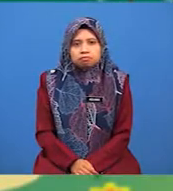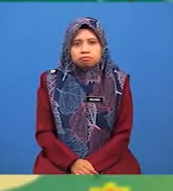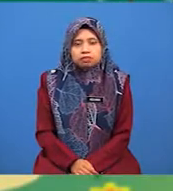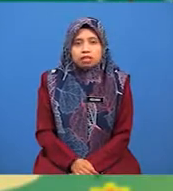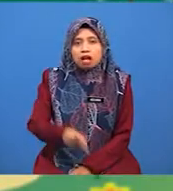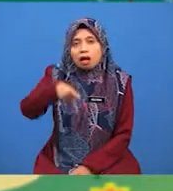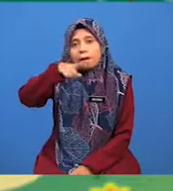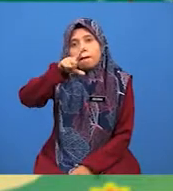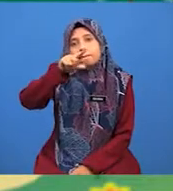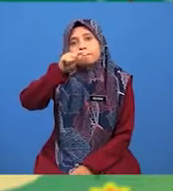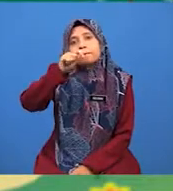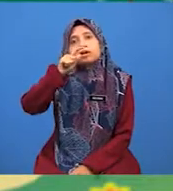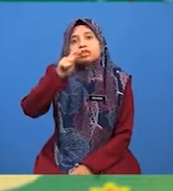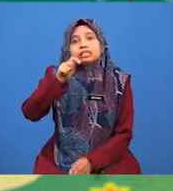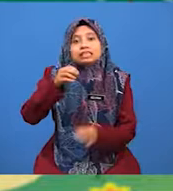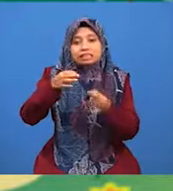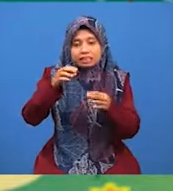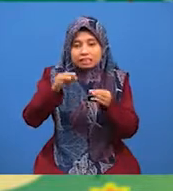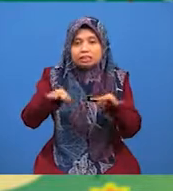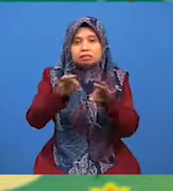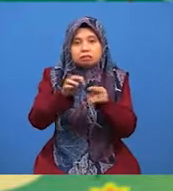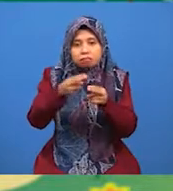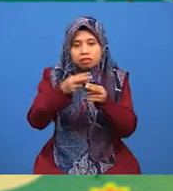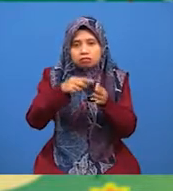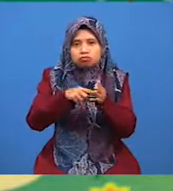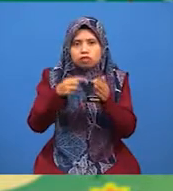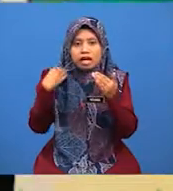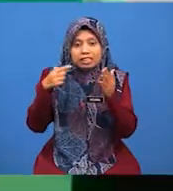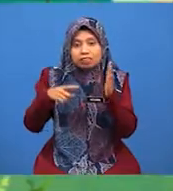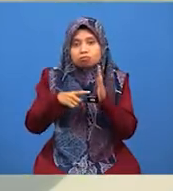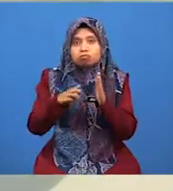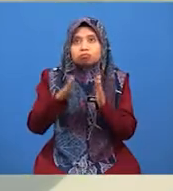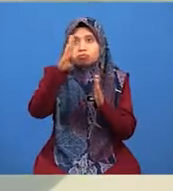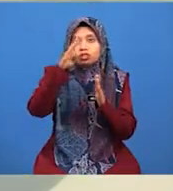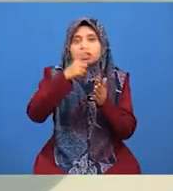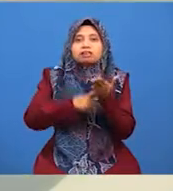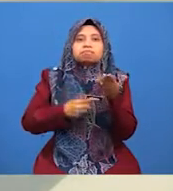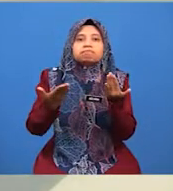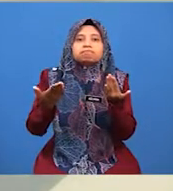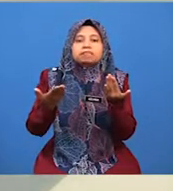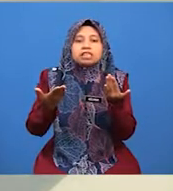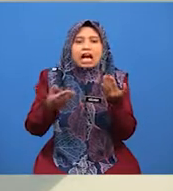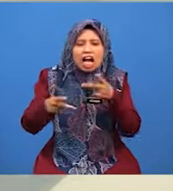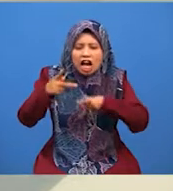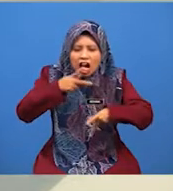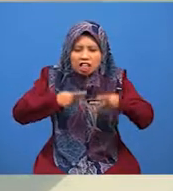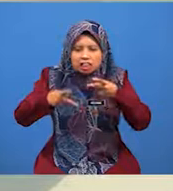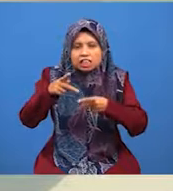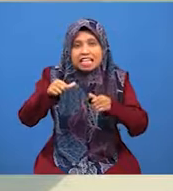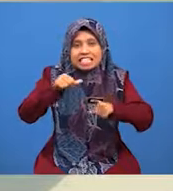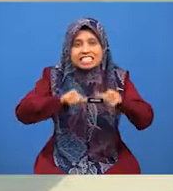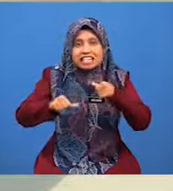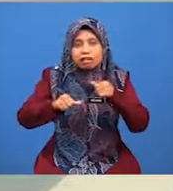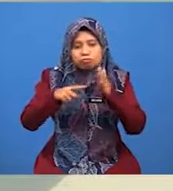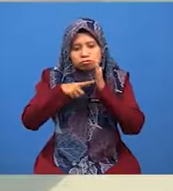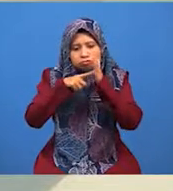Plot cerpen ini diteruskan lagi dengan klimaks, iaitu kajian saintifik